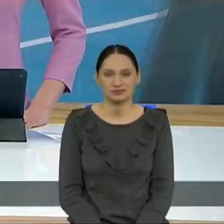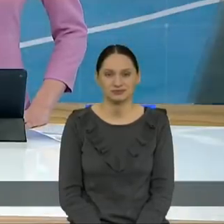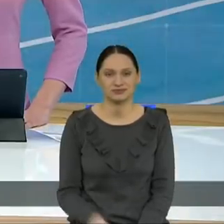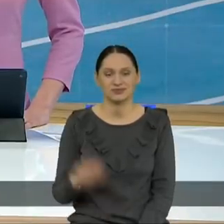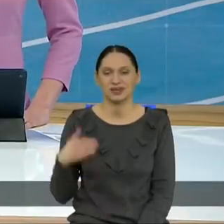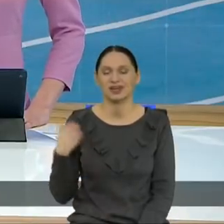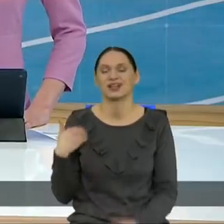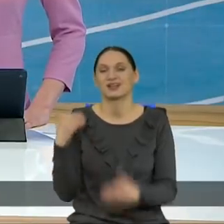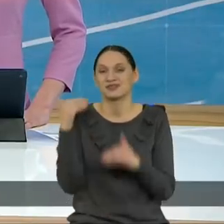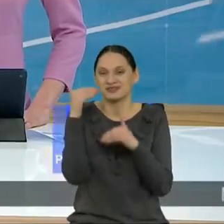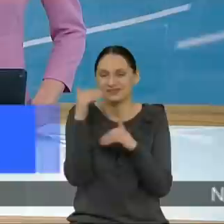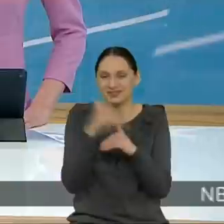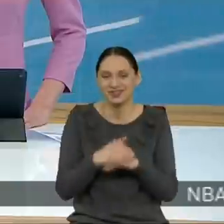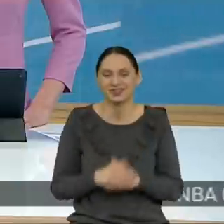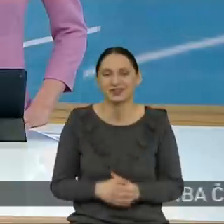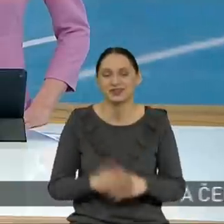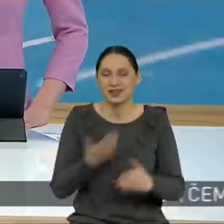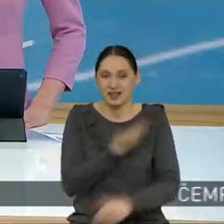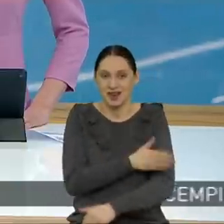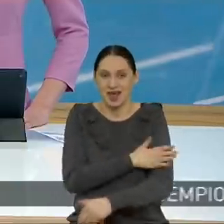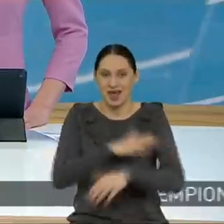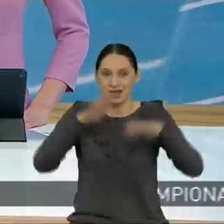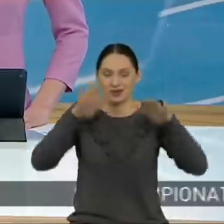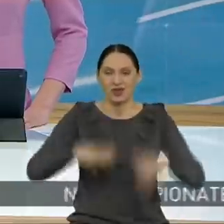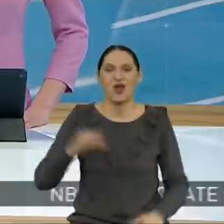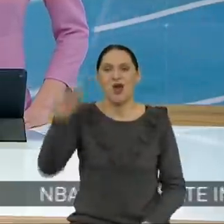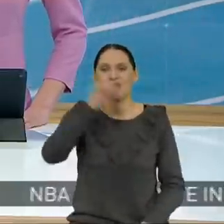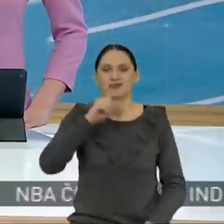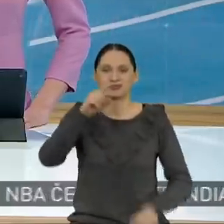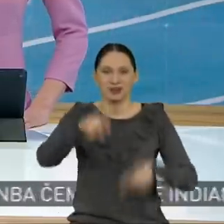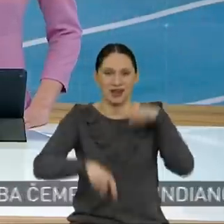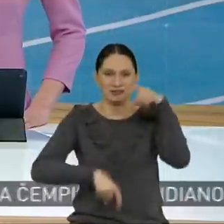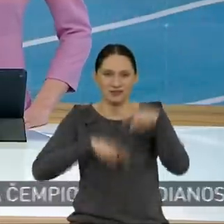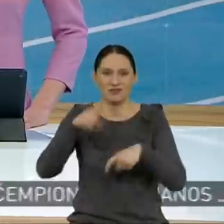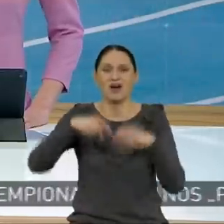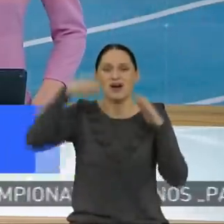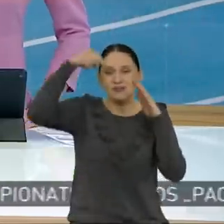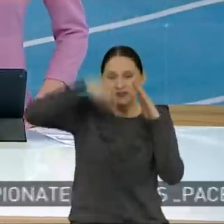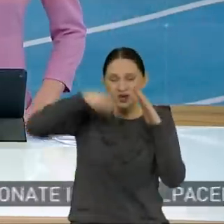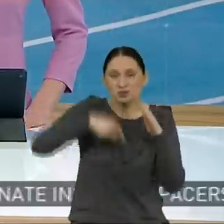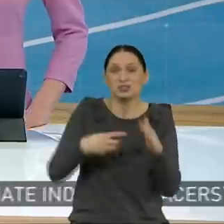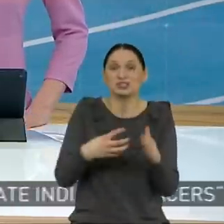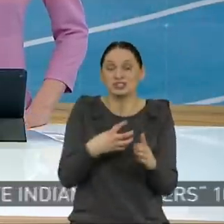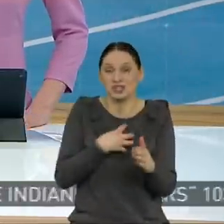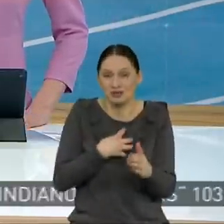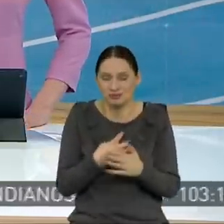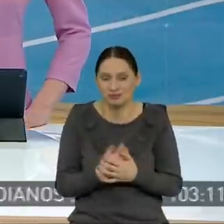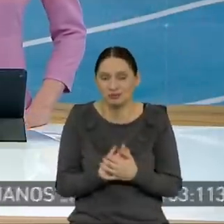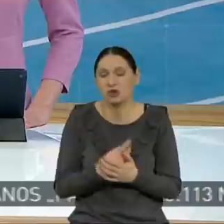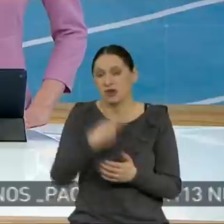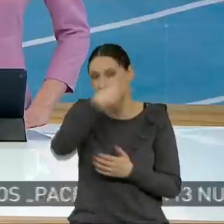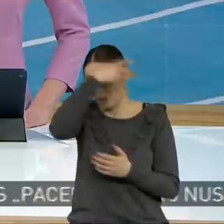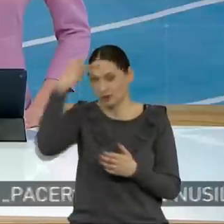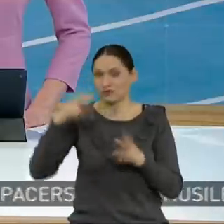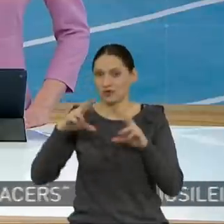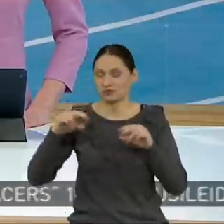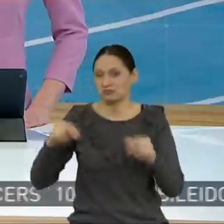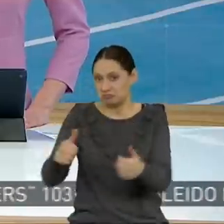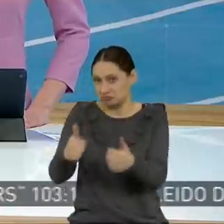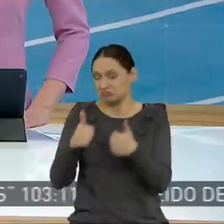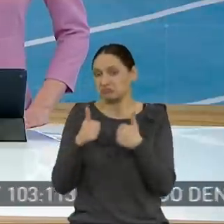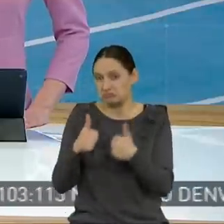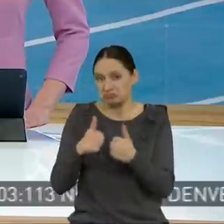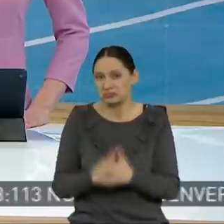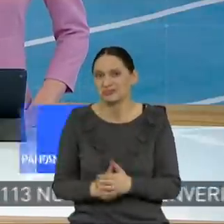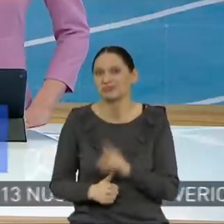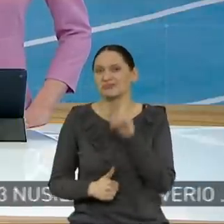Labas vakaras. Lenkijoje vykstantis Europos lengvosios atletikos uždarų patalpų čempionatas gana sėkmingai klostosi lietuviams.